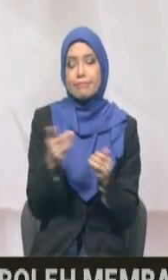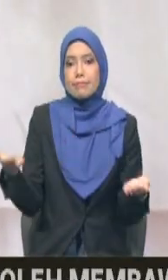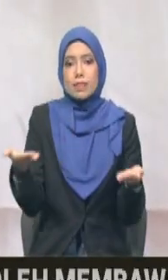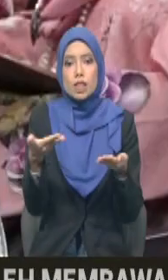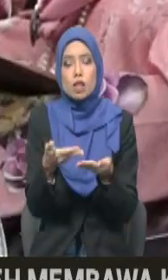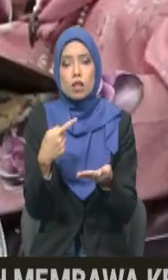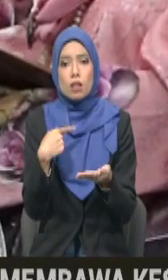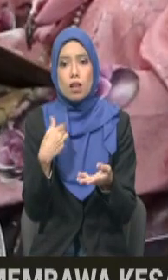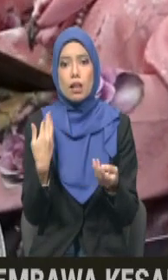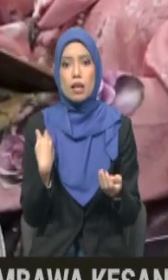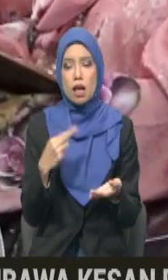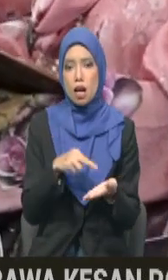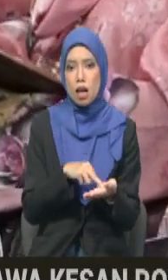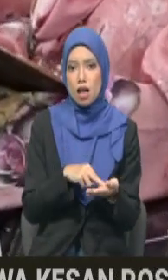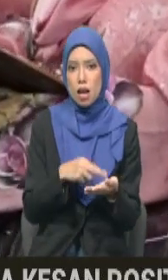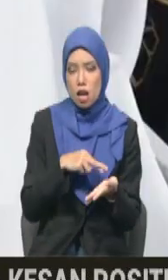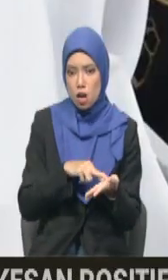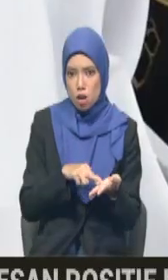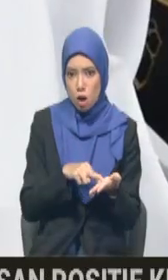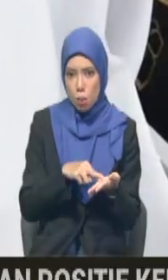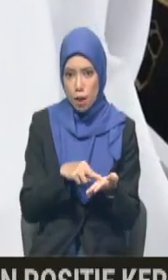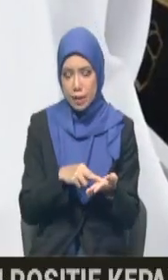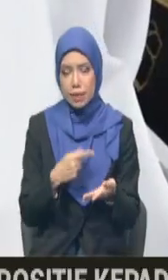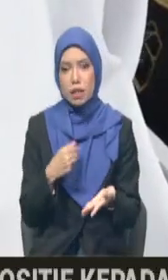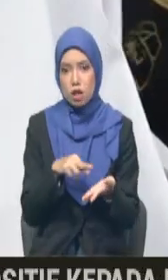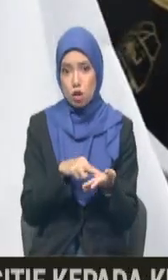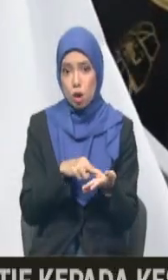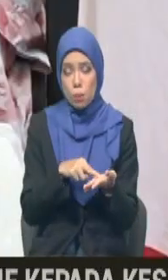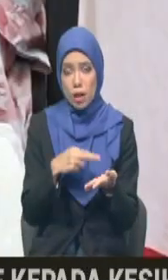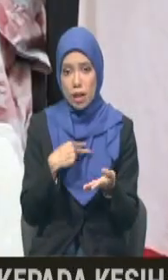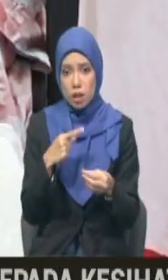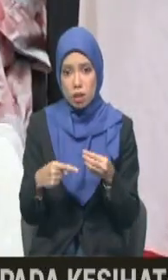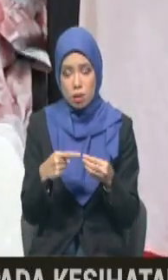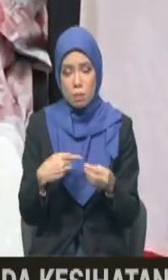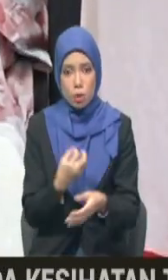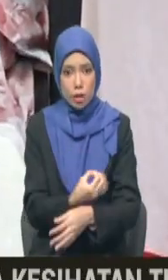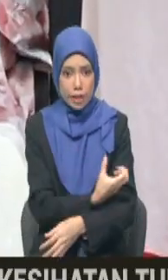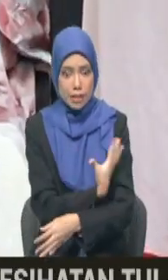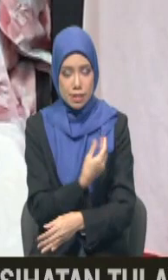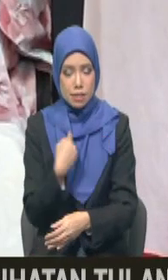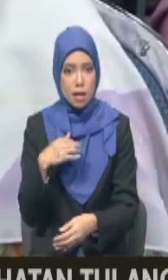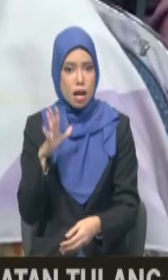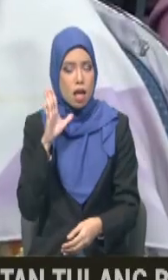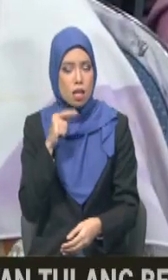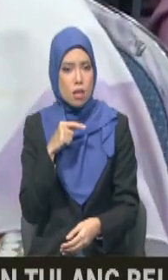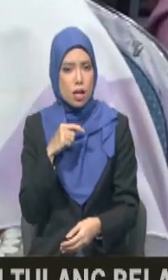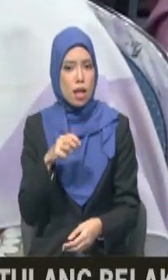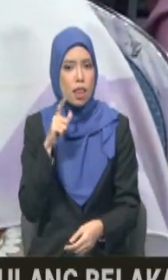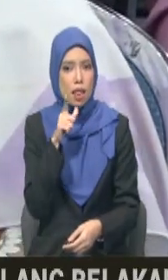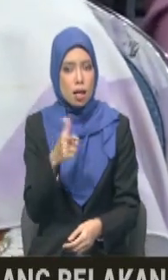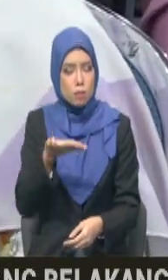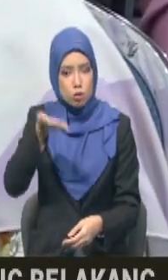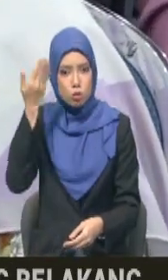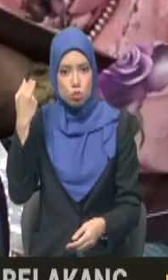menjalani rawatan kanser juga hadir dan hajah Diti binti Haji Abdul Wahab setiausaha tetap Kementerian